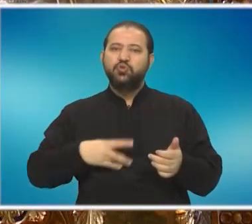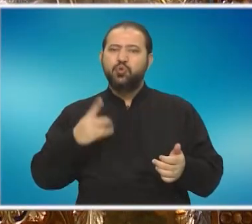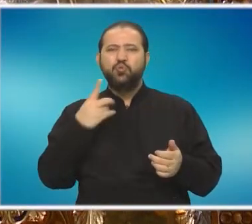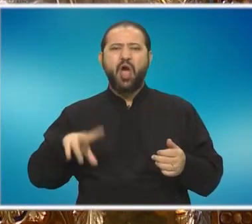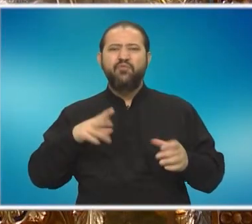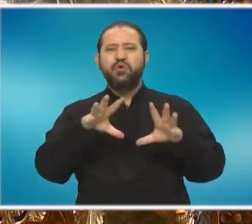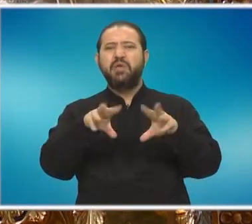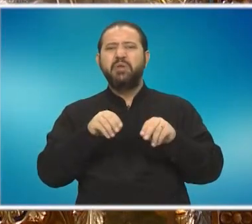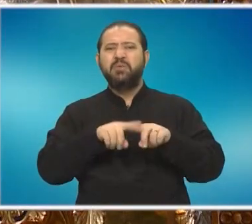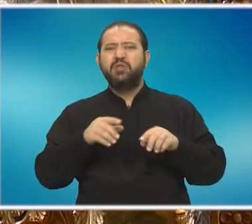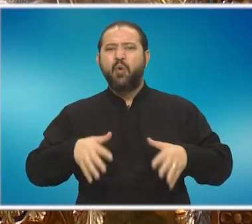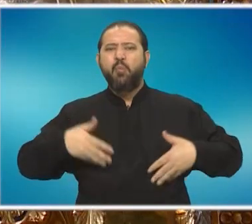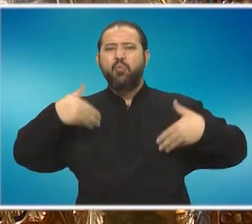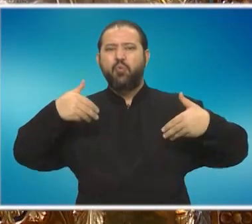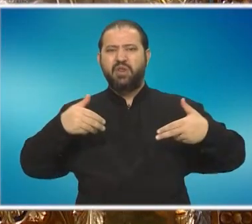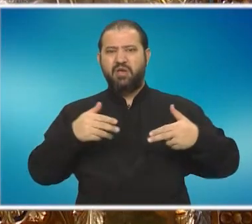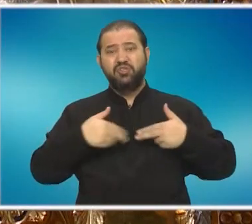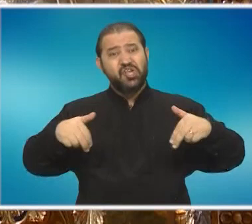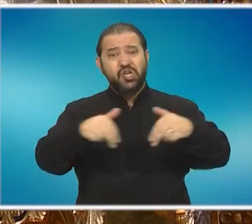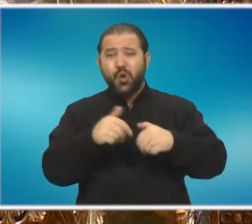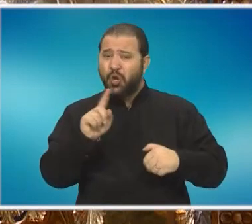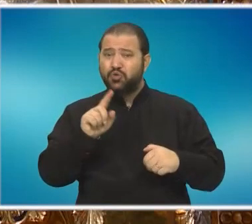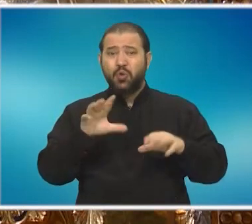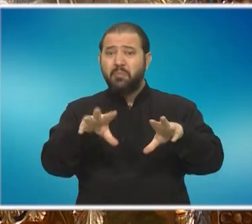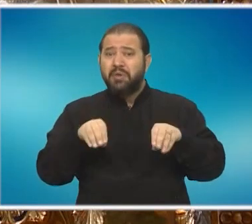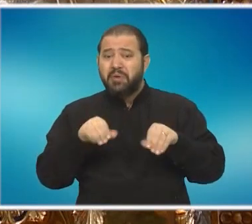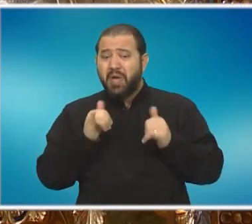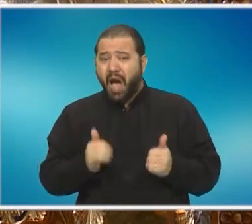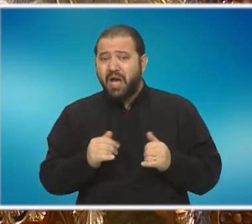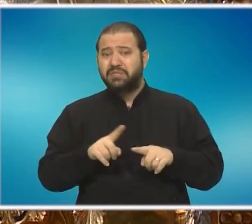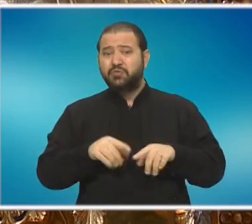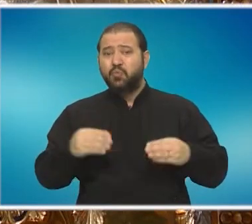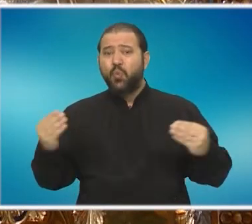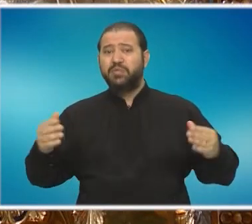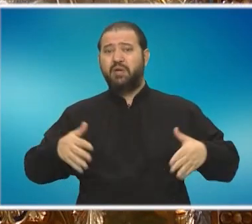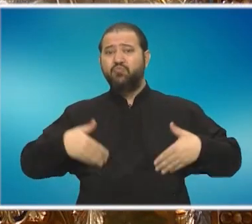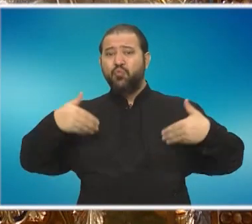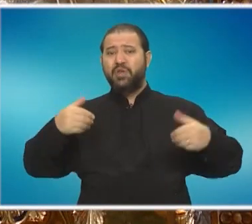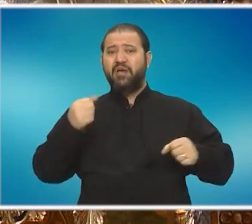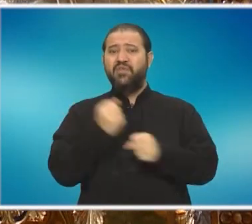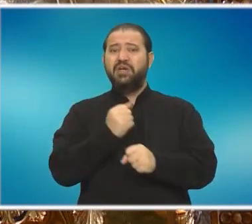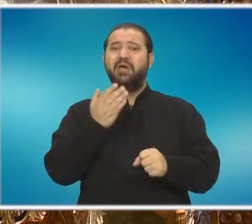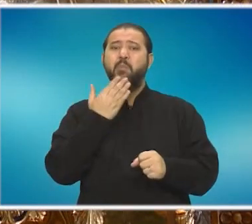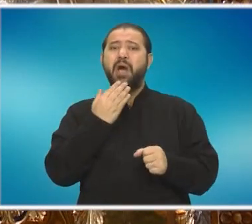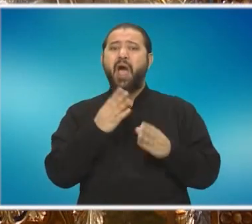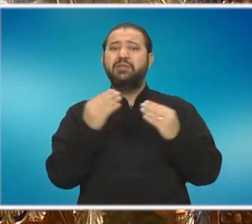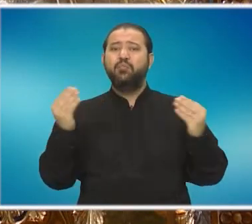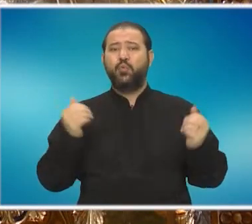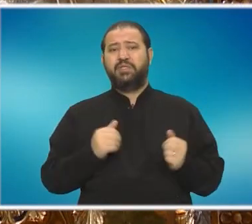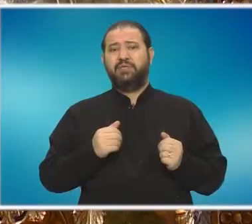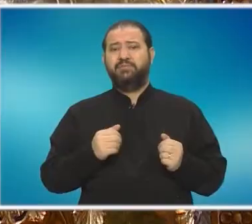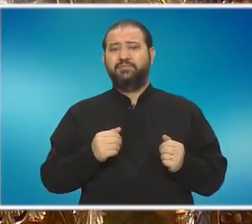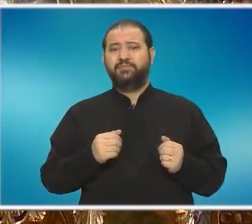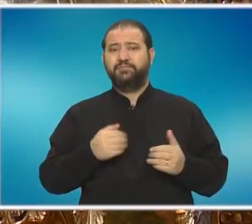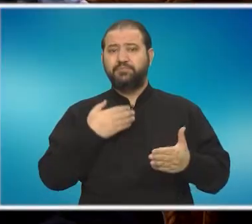să fie. Și trebuie să recunoaștem că nici noi nu prea îl primim astăzi cu multă bucurie, săvârșind păcatele pe care le